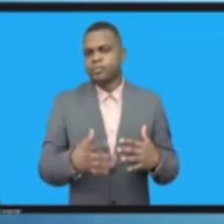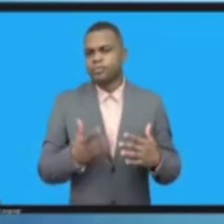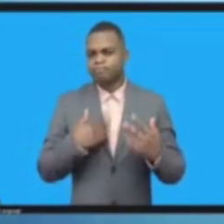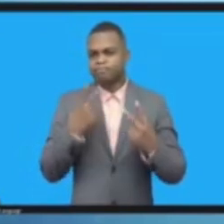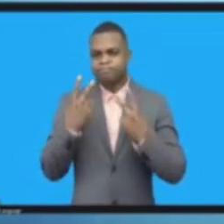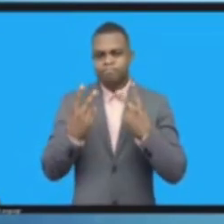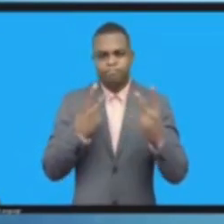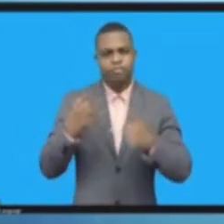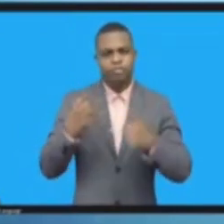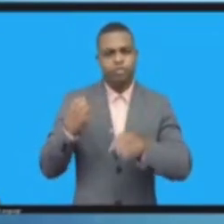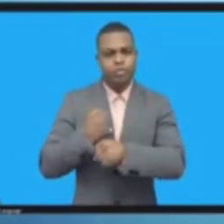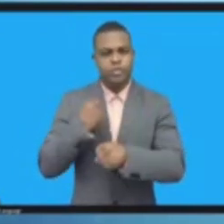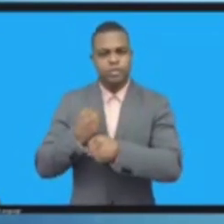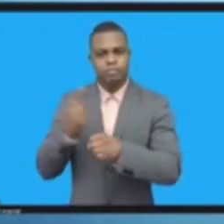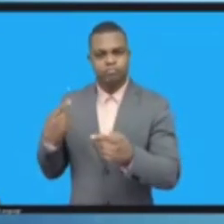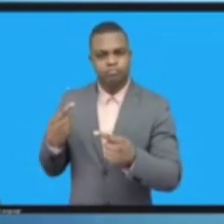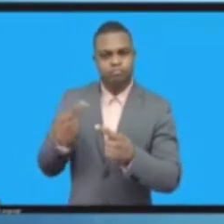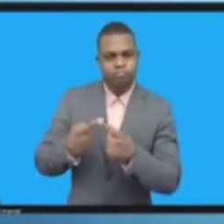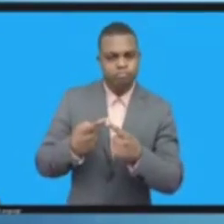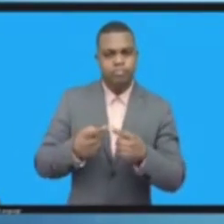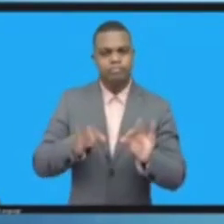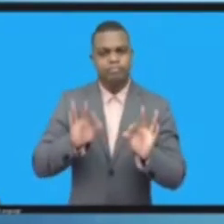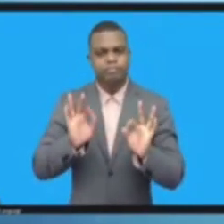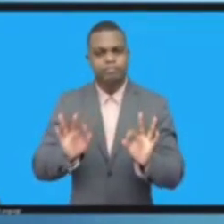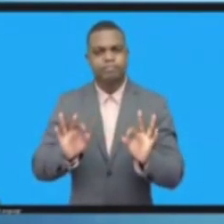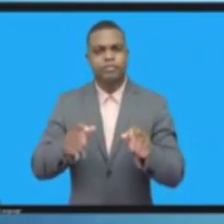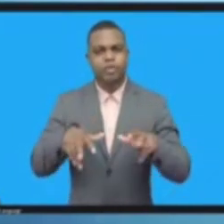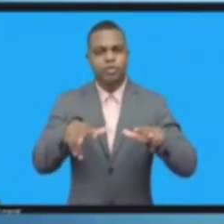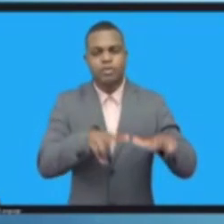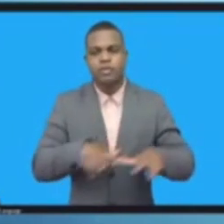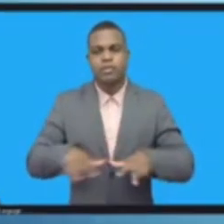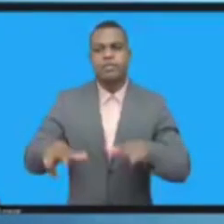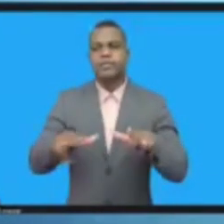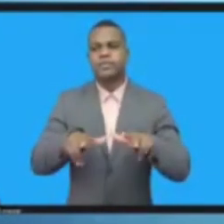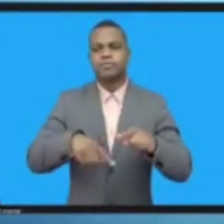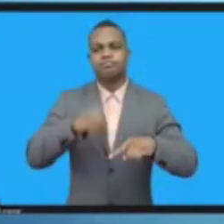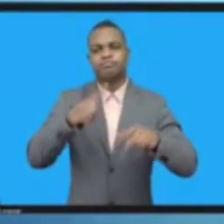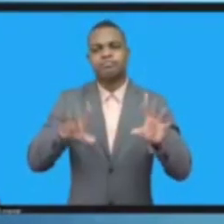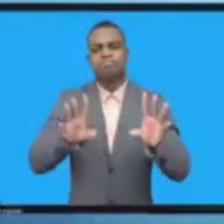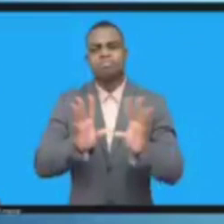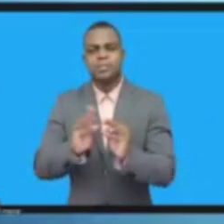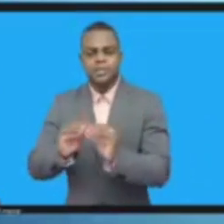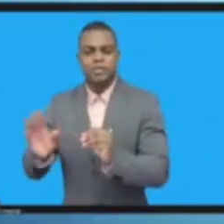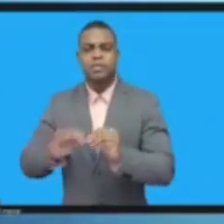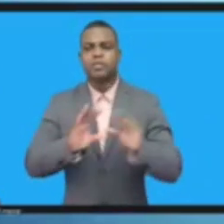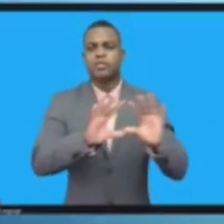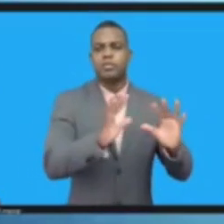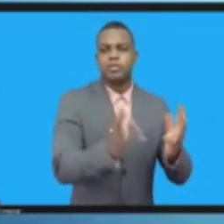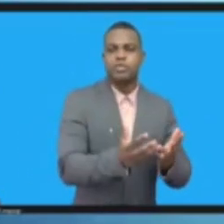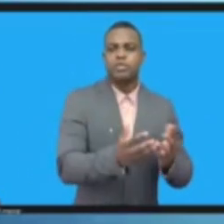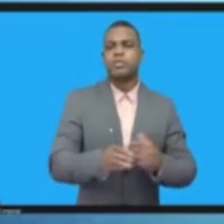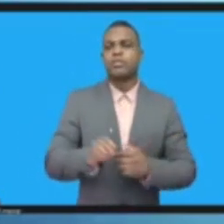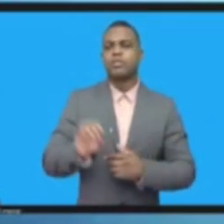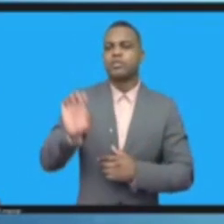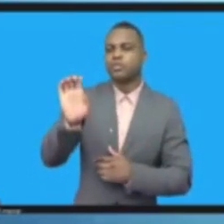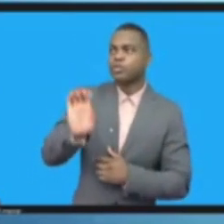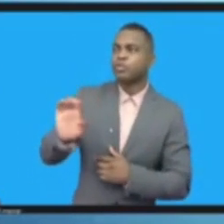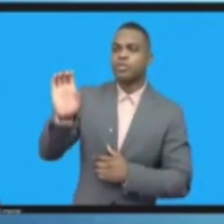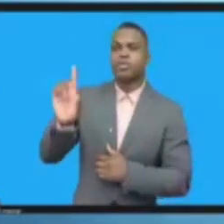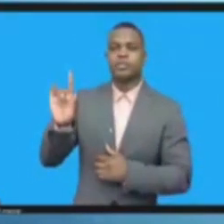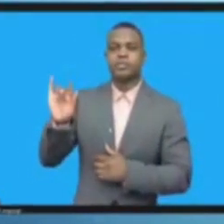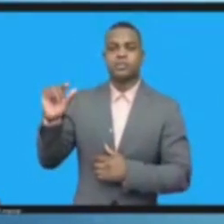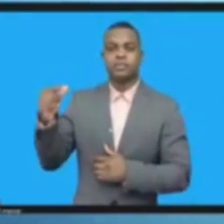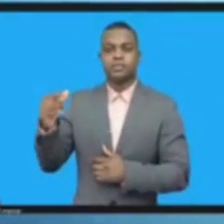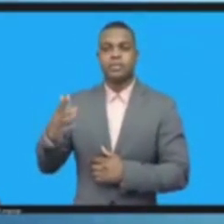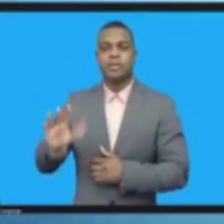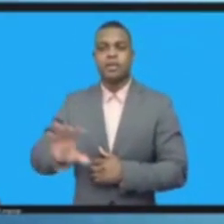dans la région de l'Asie-Pacifique, l'Asie et en Amérique latine. Donc, c'est un forum qui